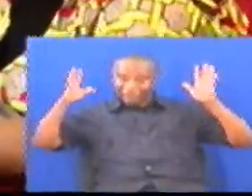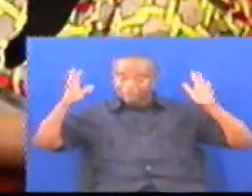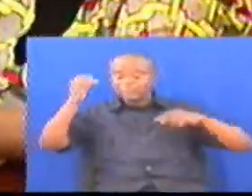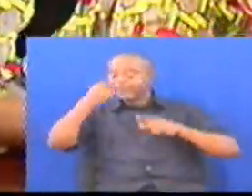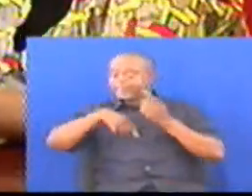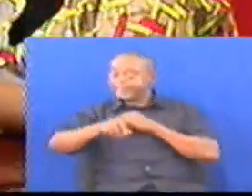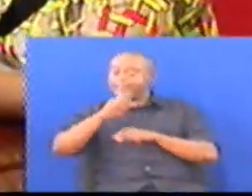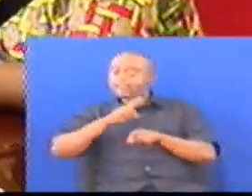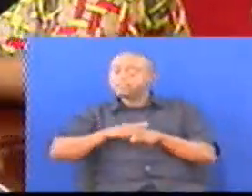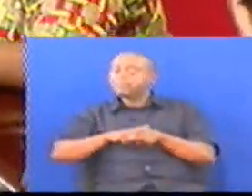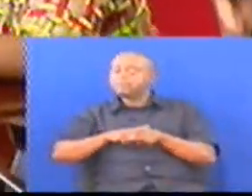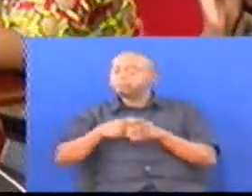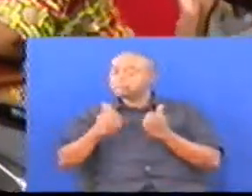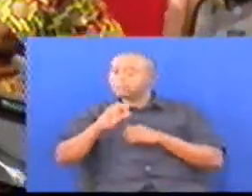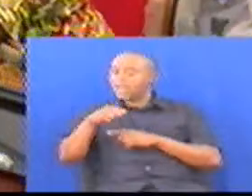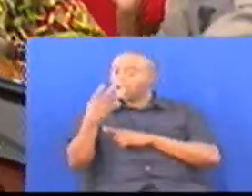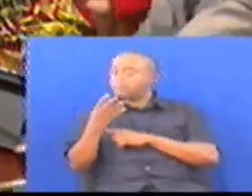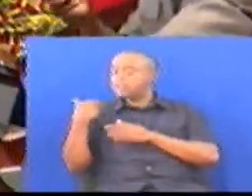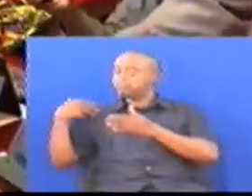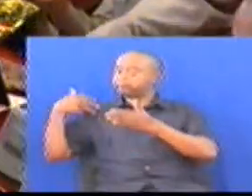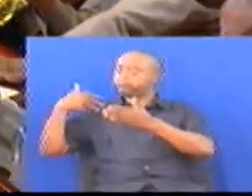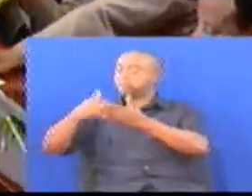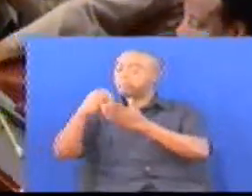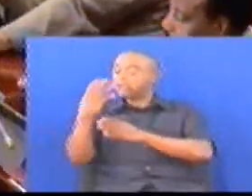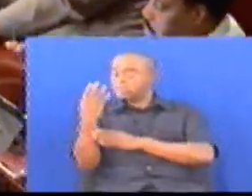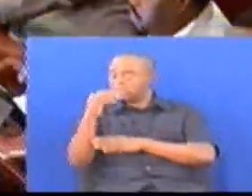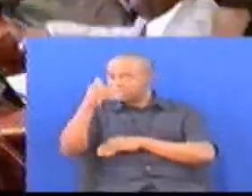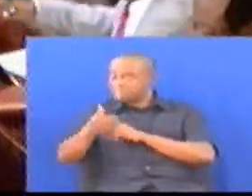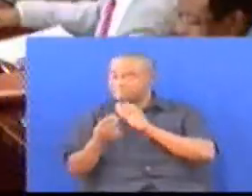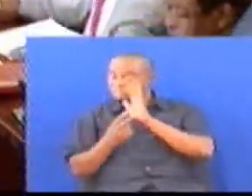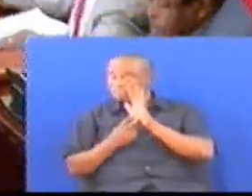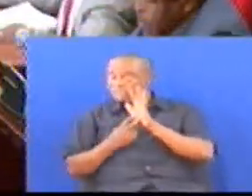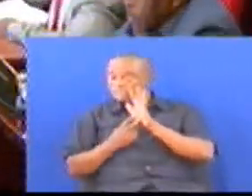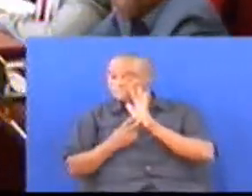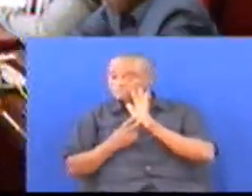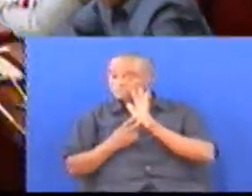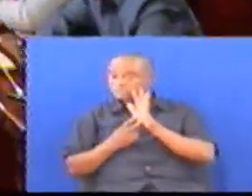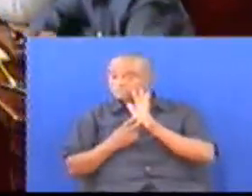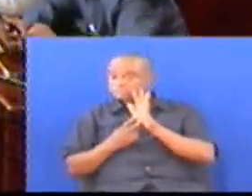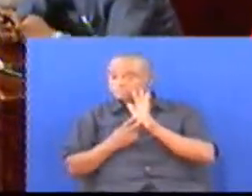katika kipindi cha miaka minne na miezi saba.